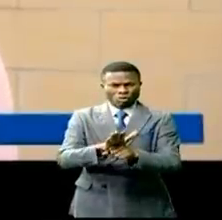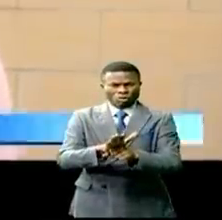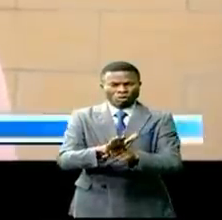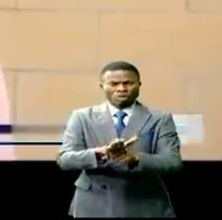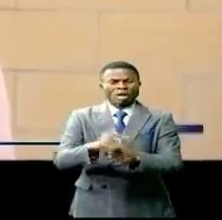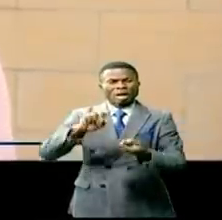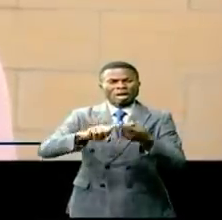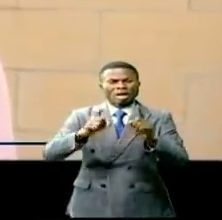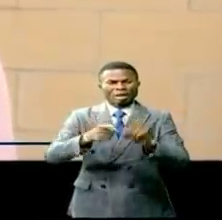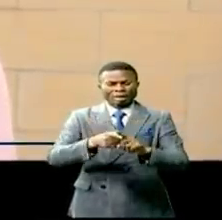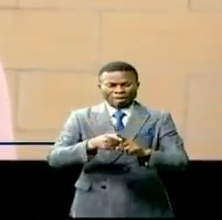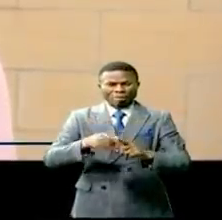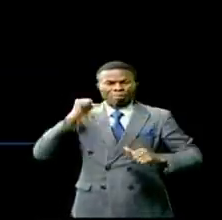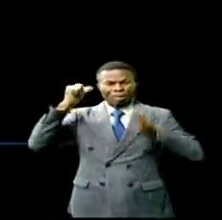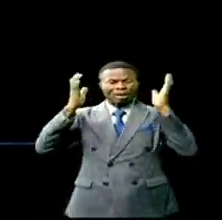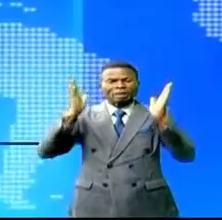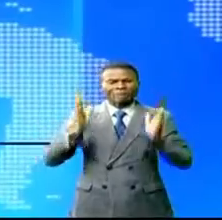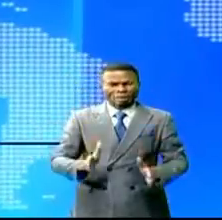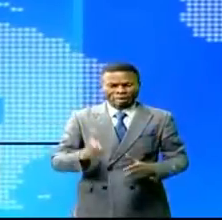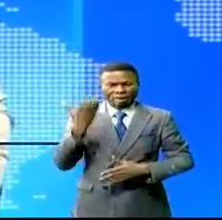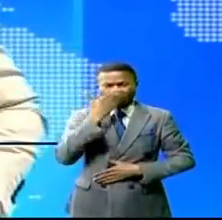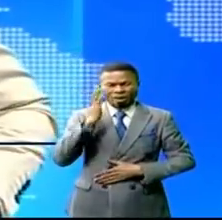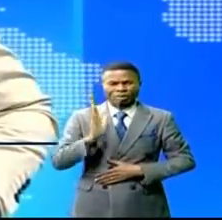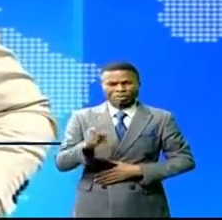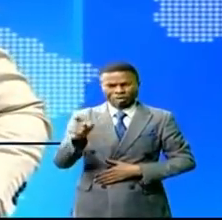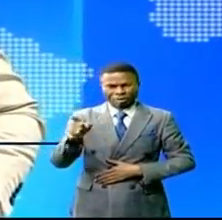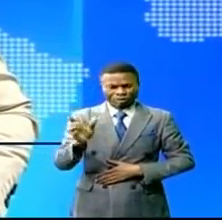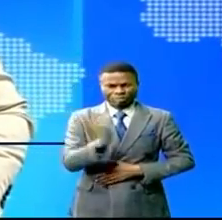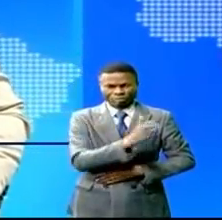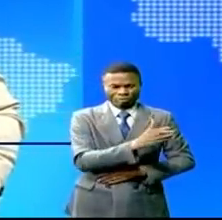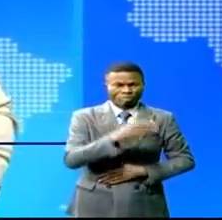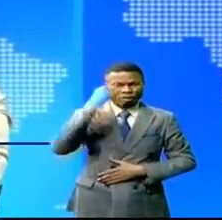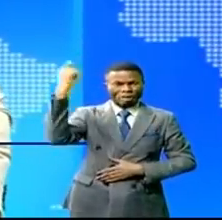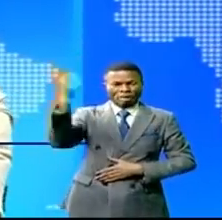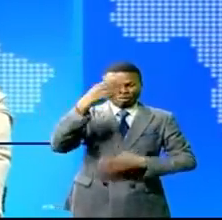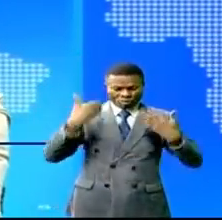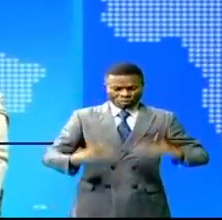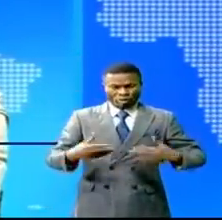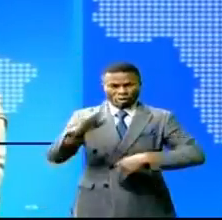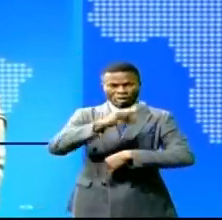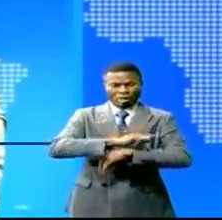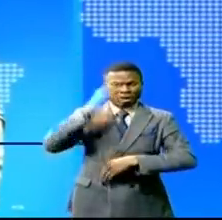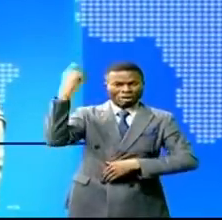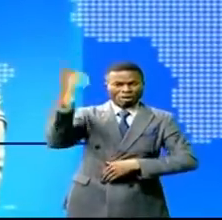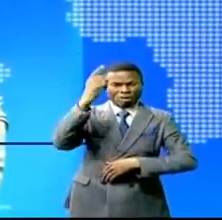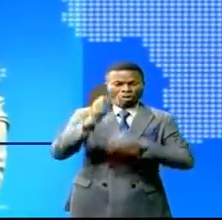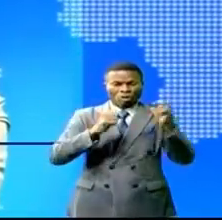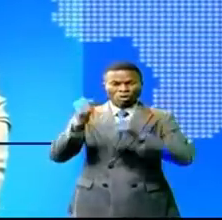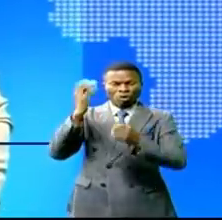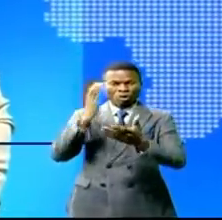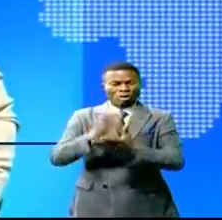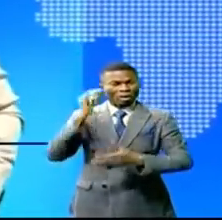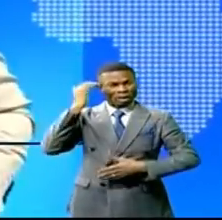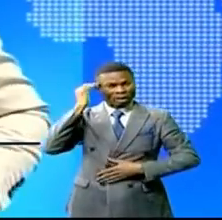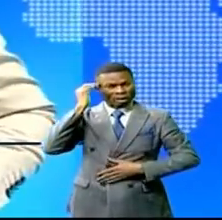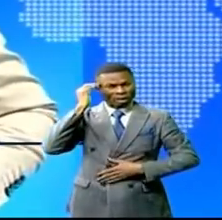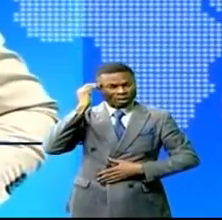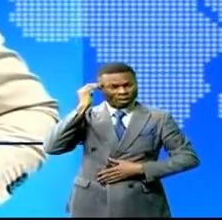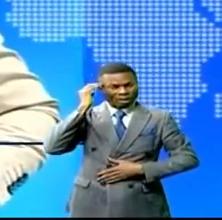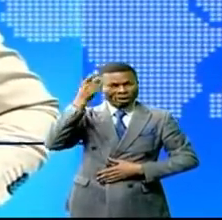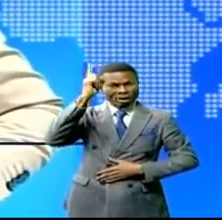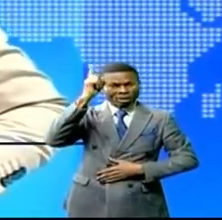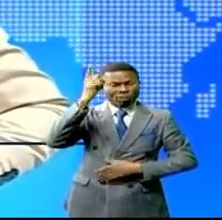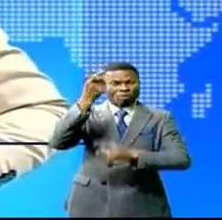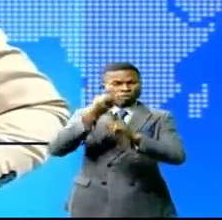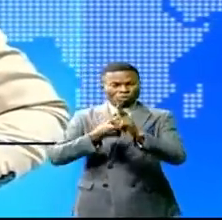alliés les artistes et comédiens vous savez le monde a célébré la journée mondiale de lutte contre le sida le 1er décembre